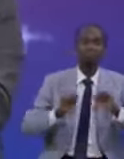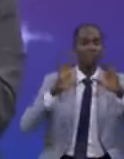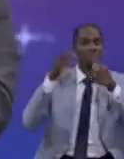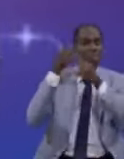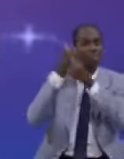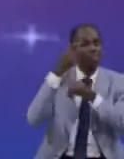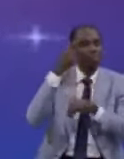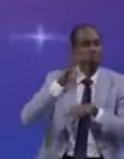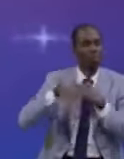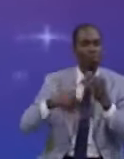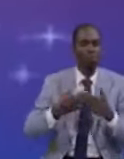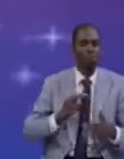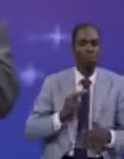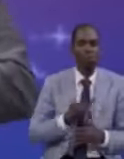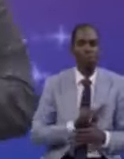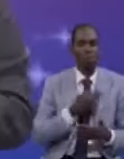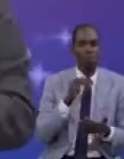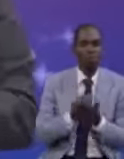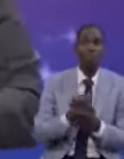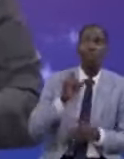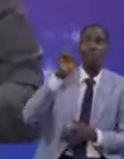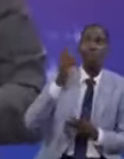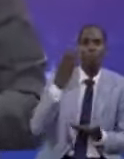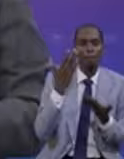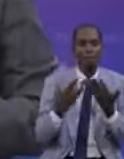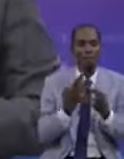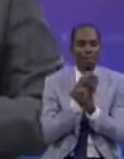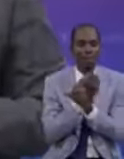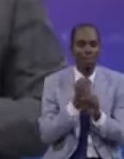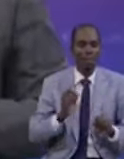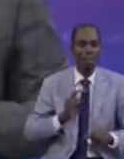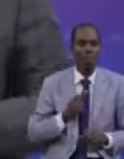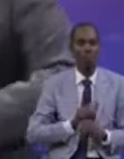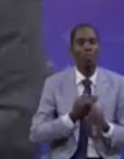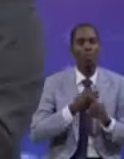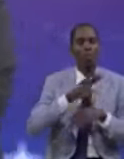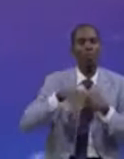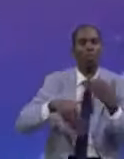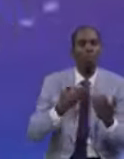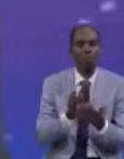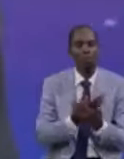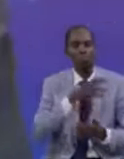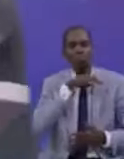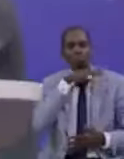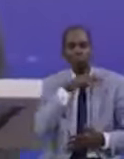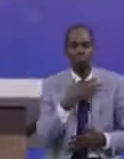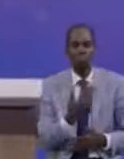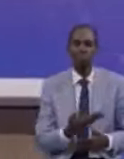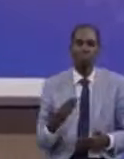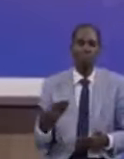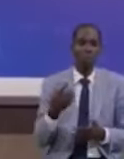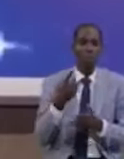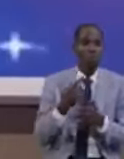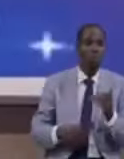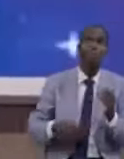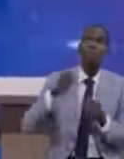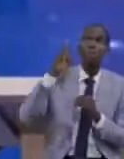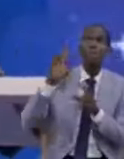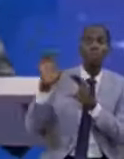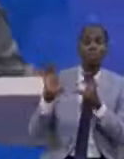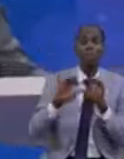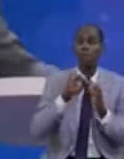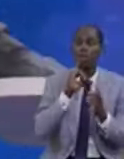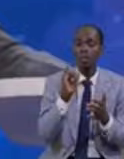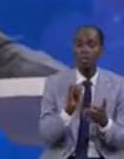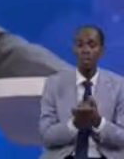nous racheter de toute iniquité ce qu'il fait c'est qui regarde